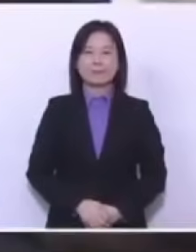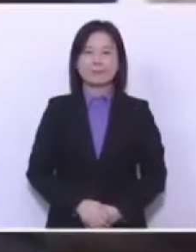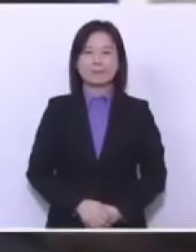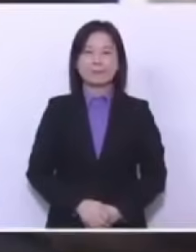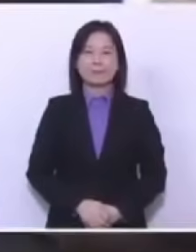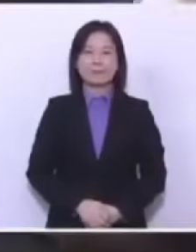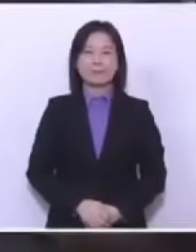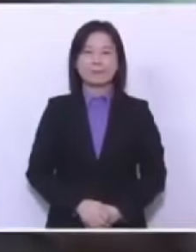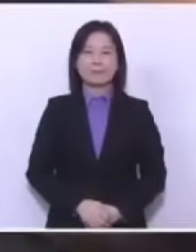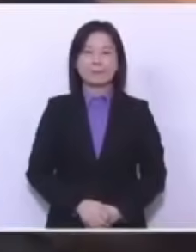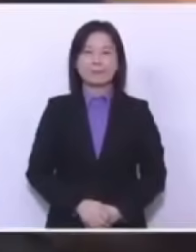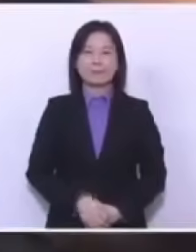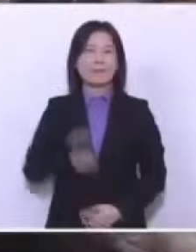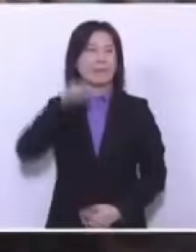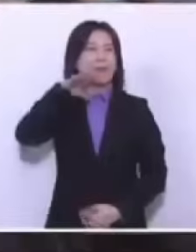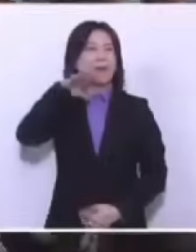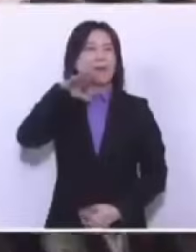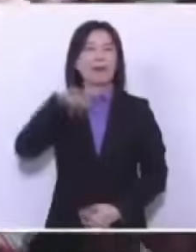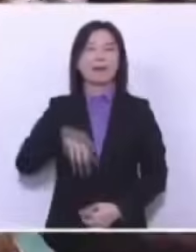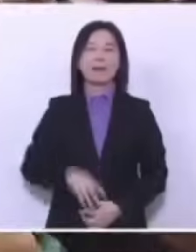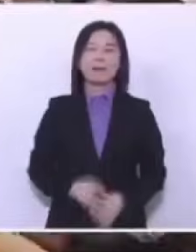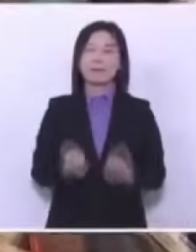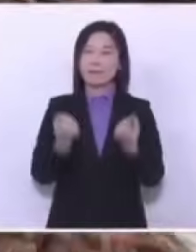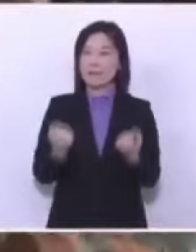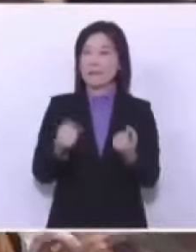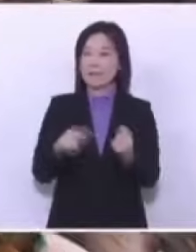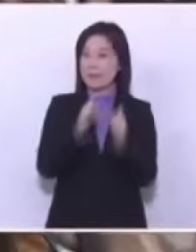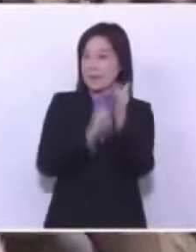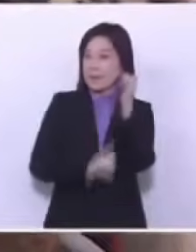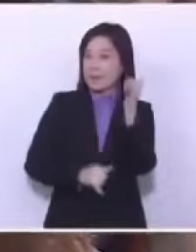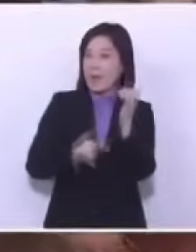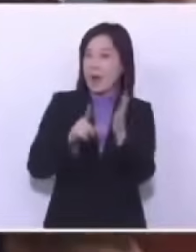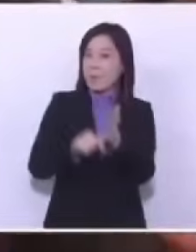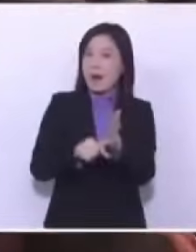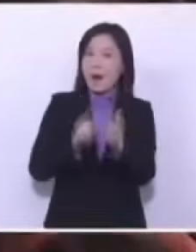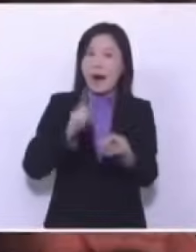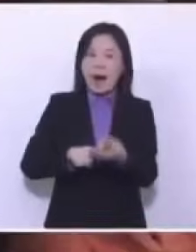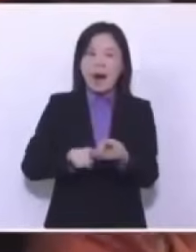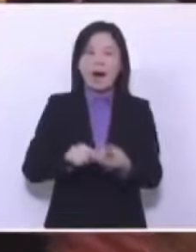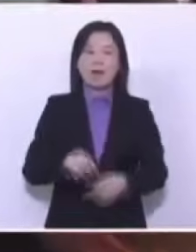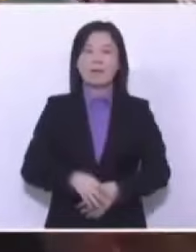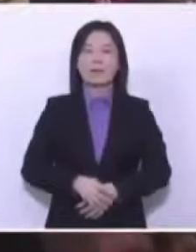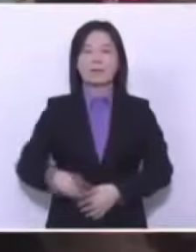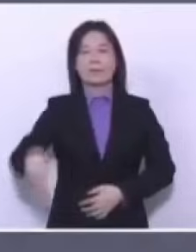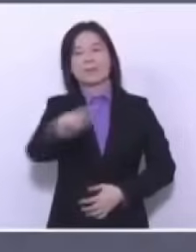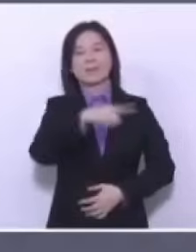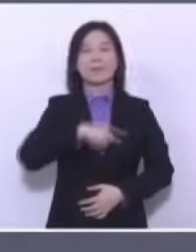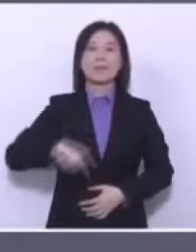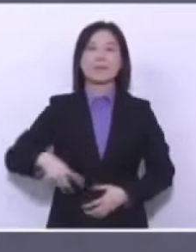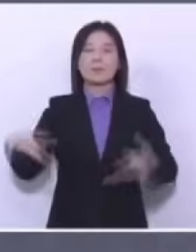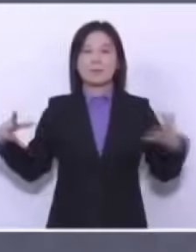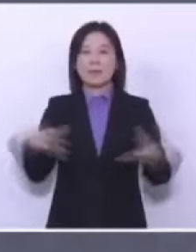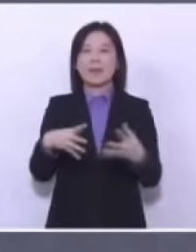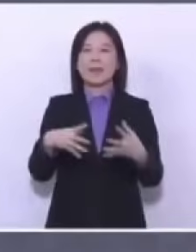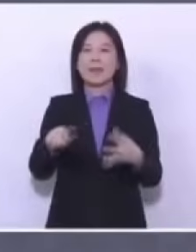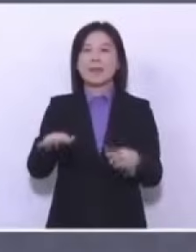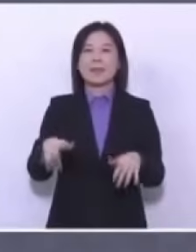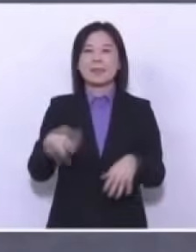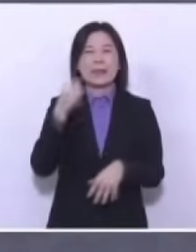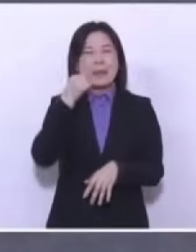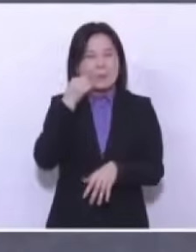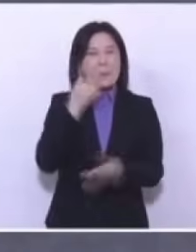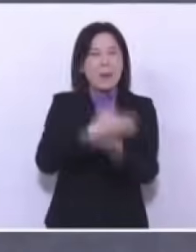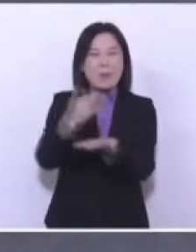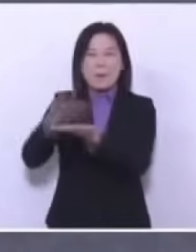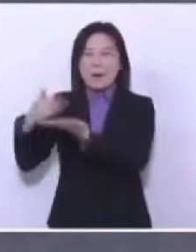非常荣幸在这个历史事件当中，我们一起逆风前行。